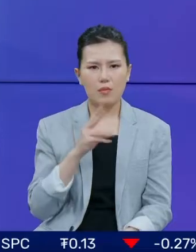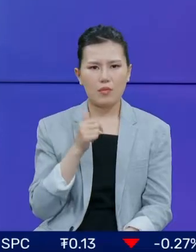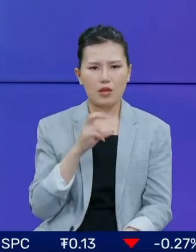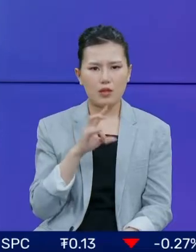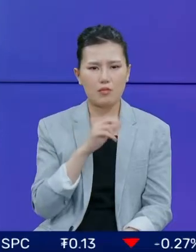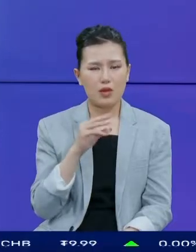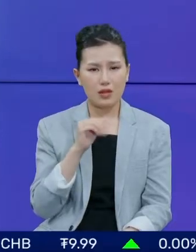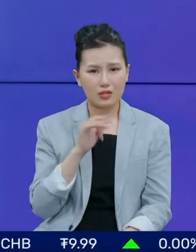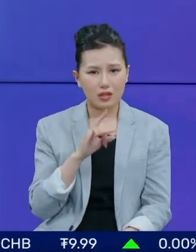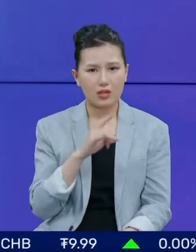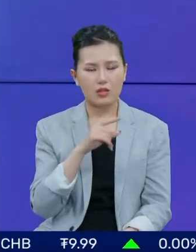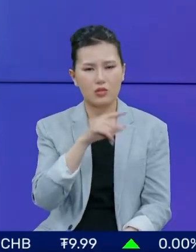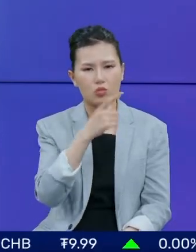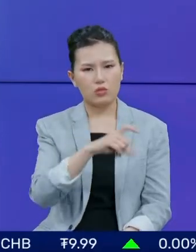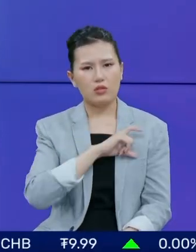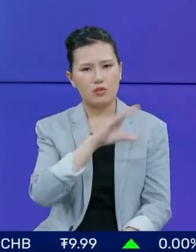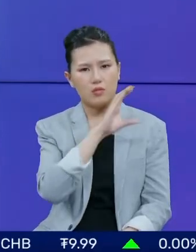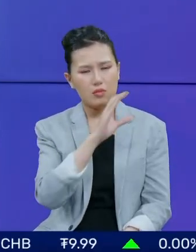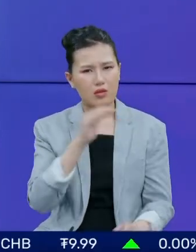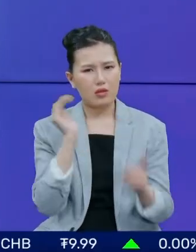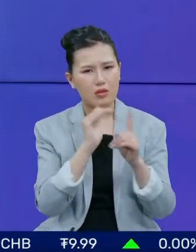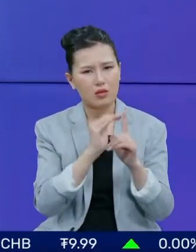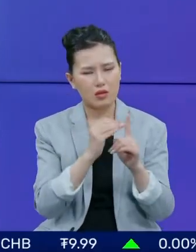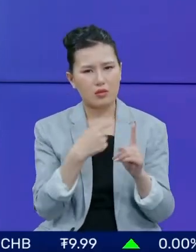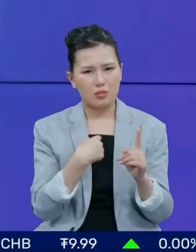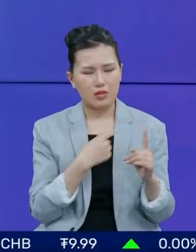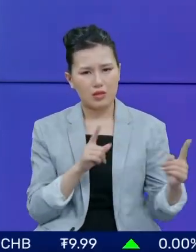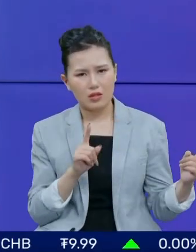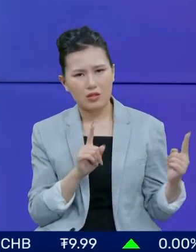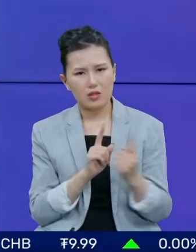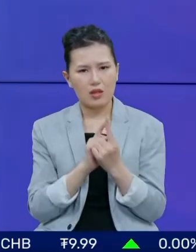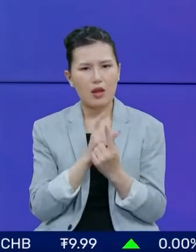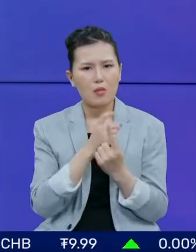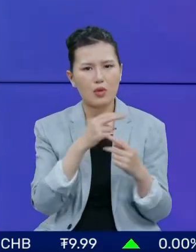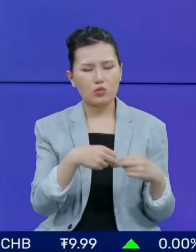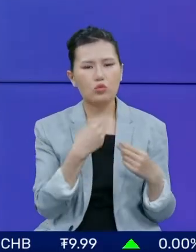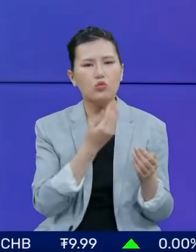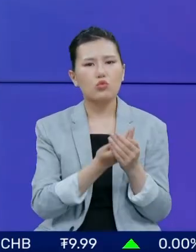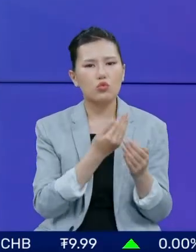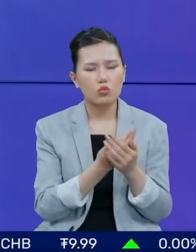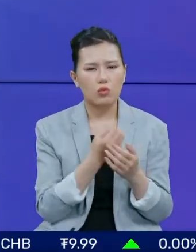авахыг хүссэн байна. Түүнтэй хүний эрхийн үндэсний комиссийн хан уулзах үеэрээ хийсэн бичлэгийг